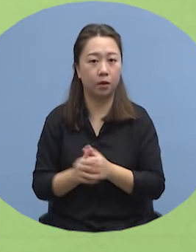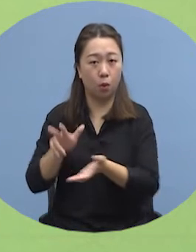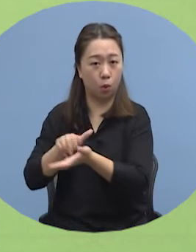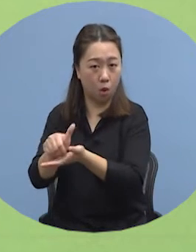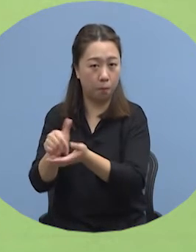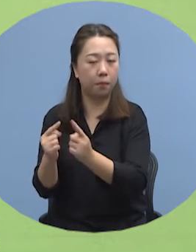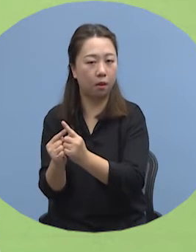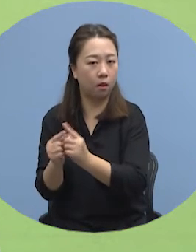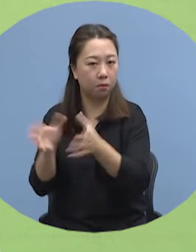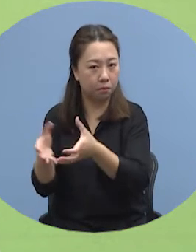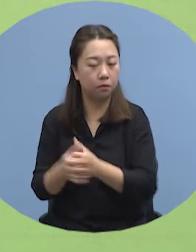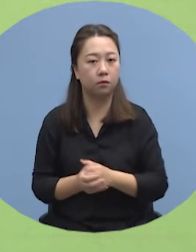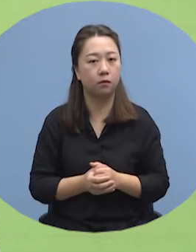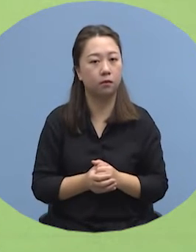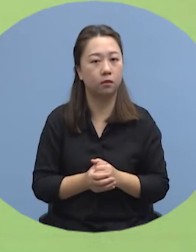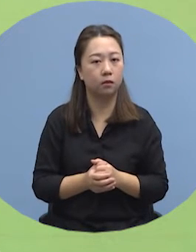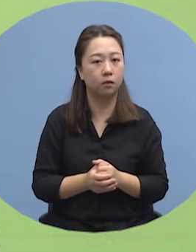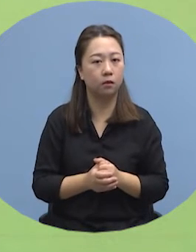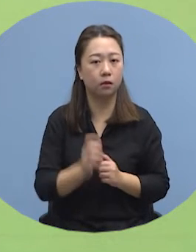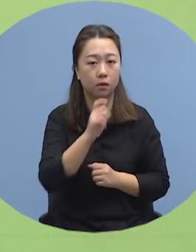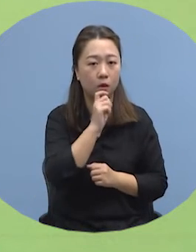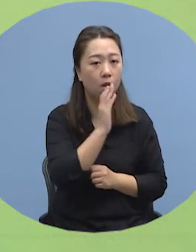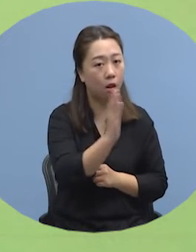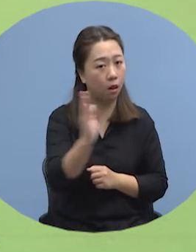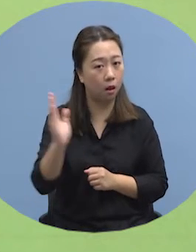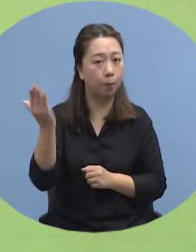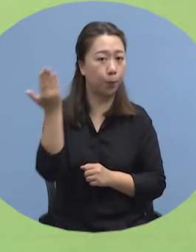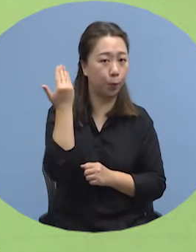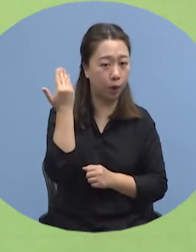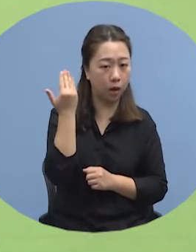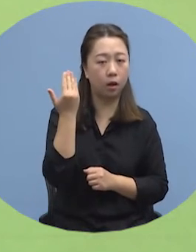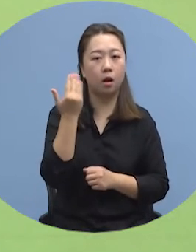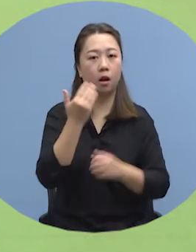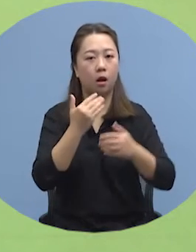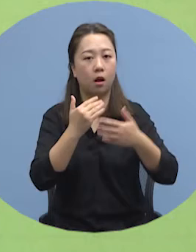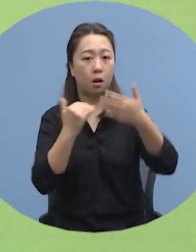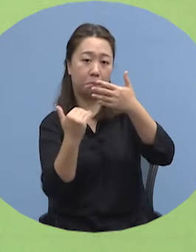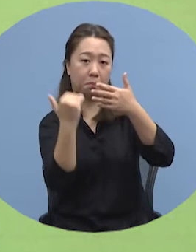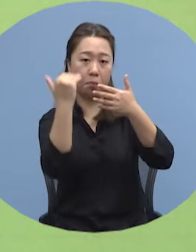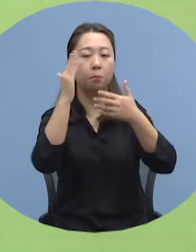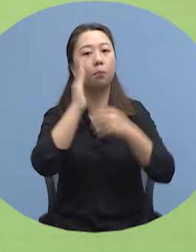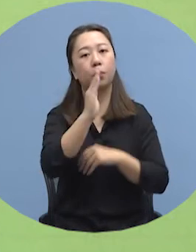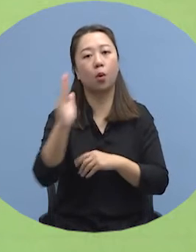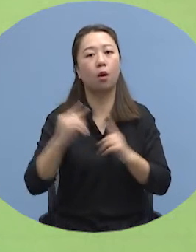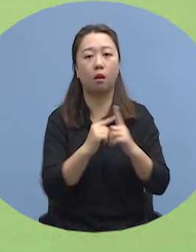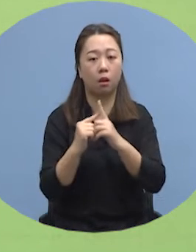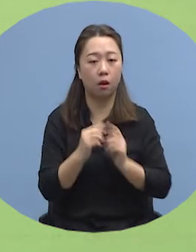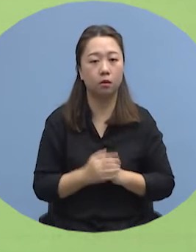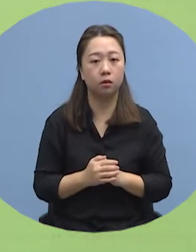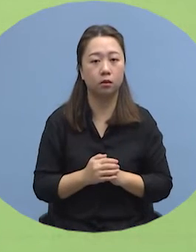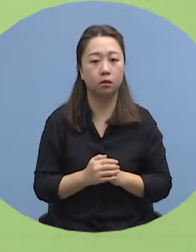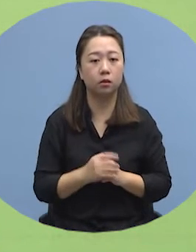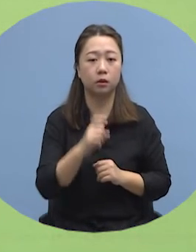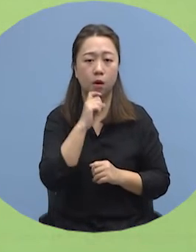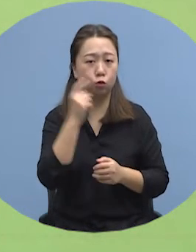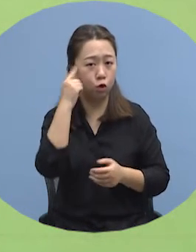士，亦都有來自不同背景、不同階層的候選人，有